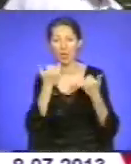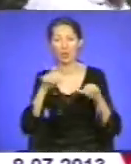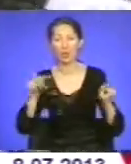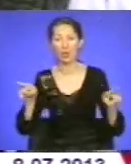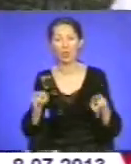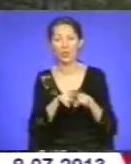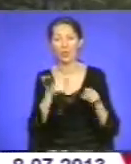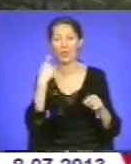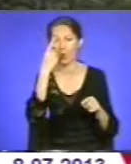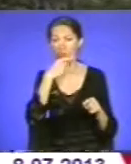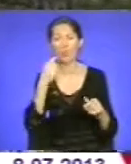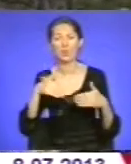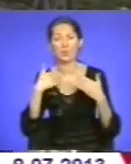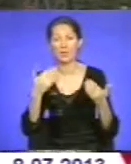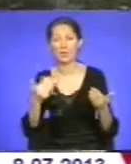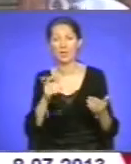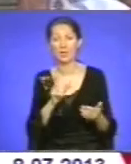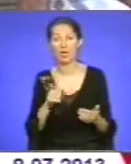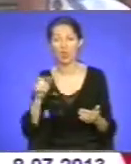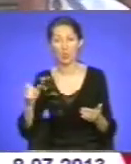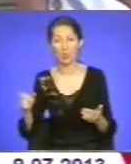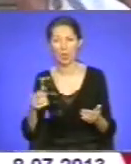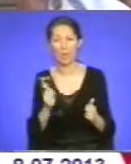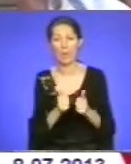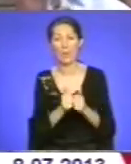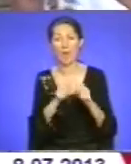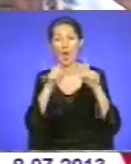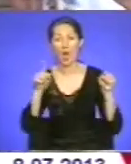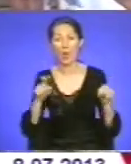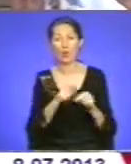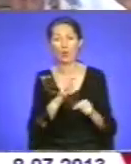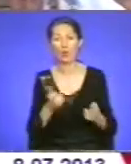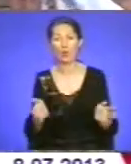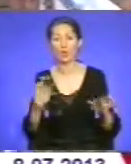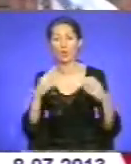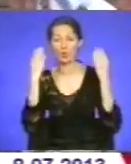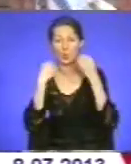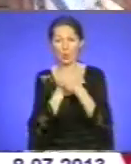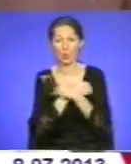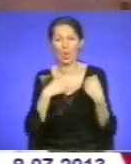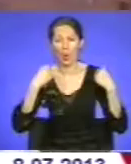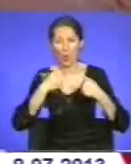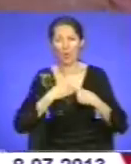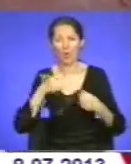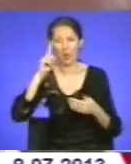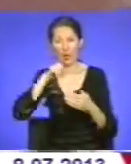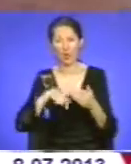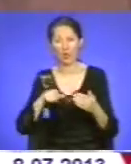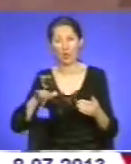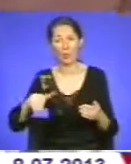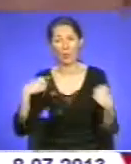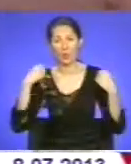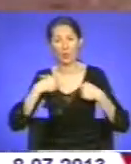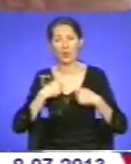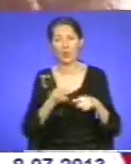звертається до сердець вірян. Біля ікони люди залишають хустки, вбрання та вірять, що згодом одягнувши ці речі, вони стіляться.